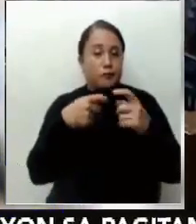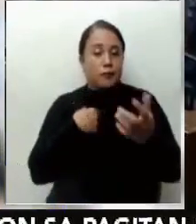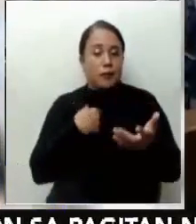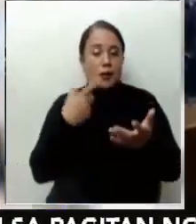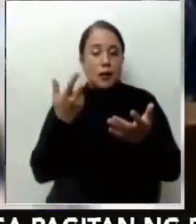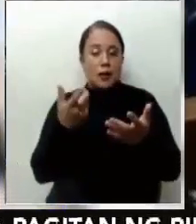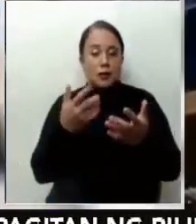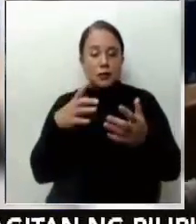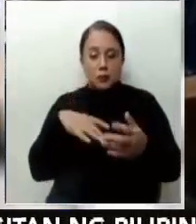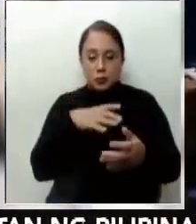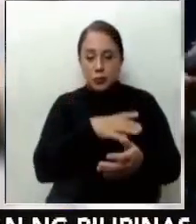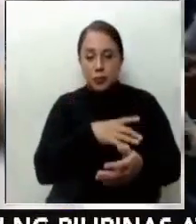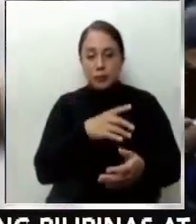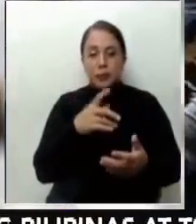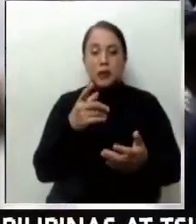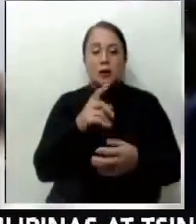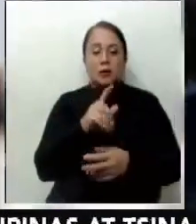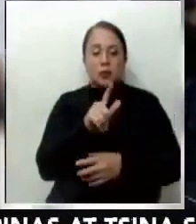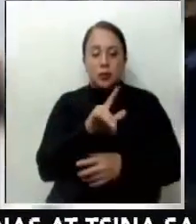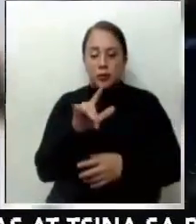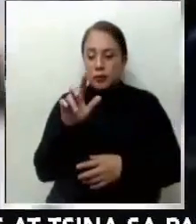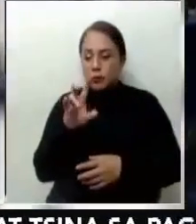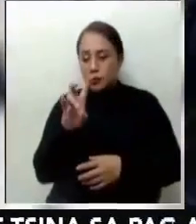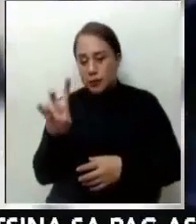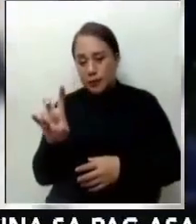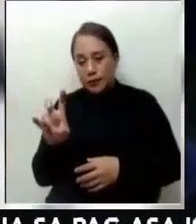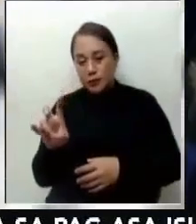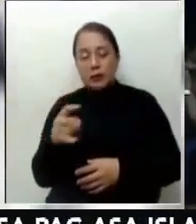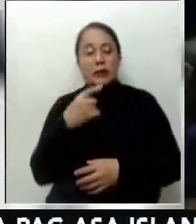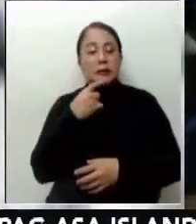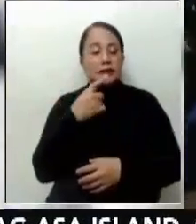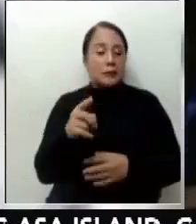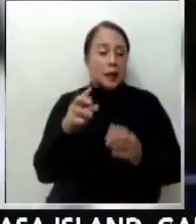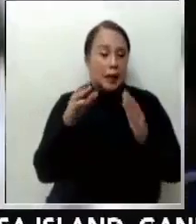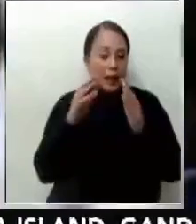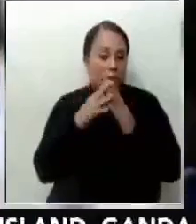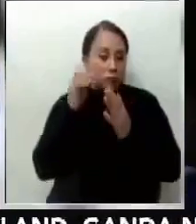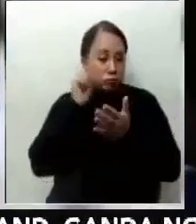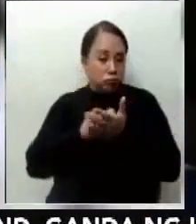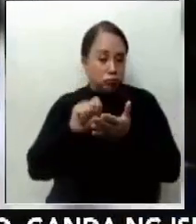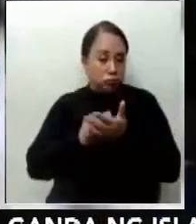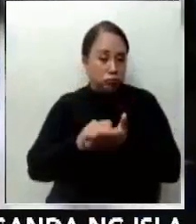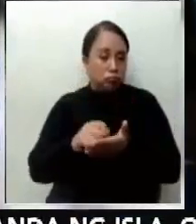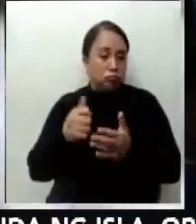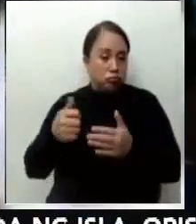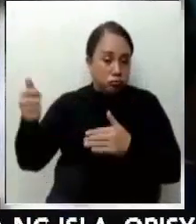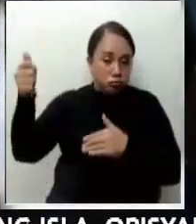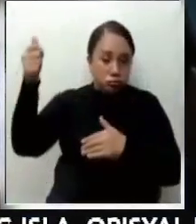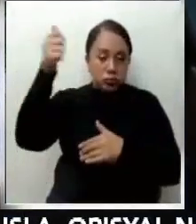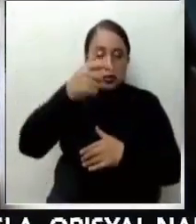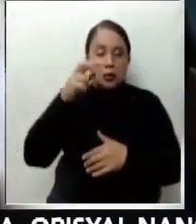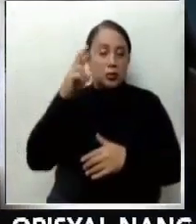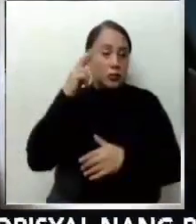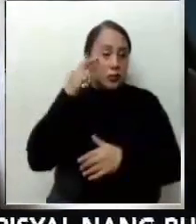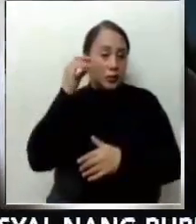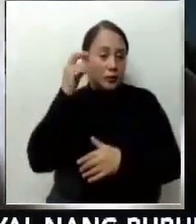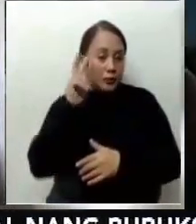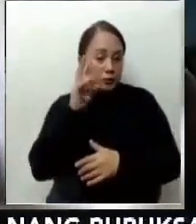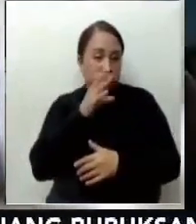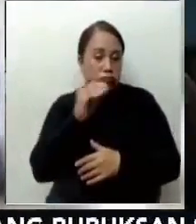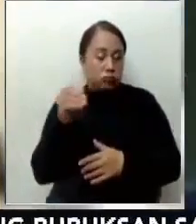March 12 25 Hanggang May 7 ayon kay house secretary general Reginald Velasco base sa rules ng camera ang isang